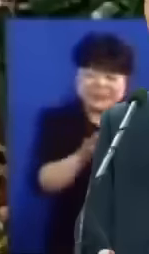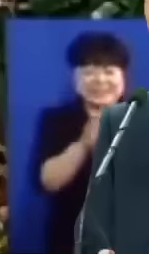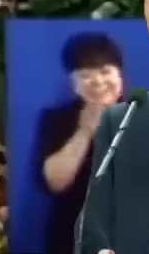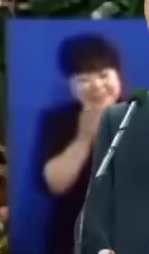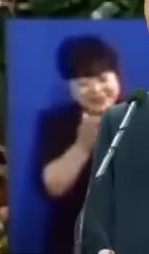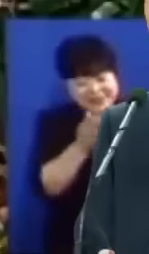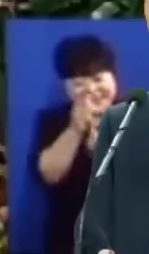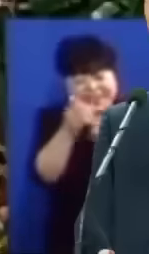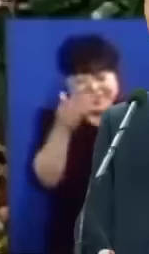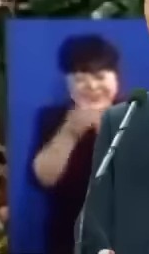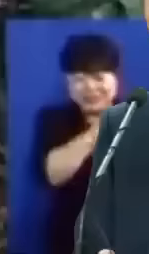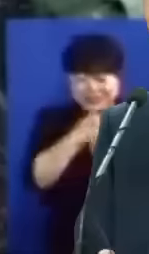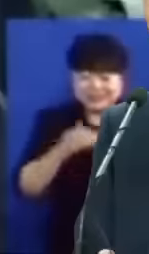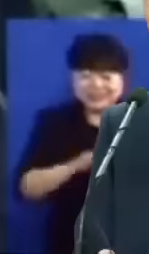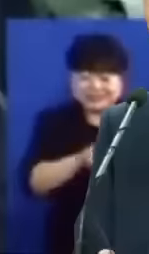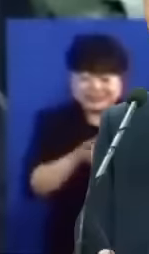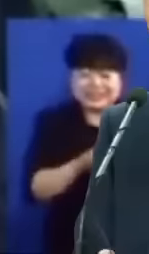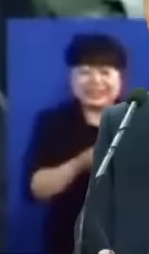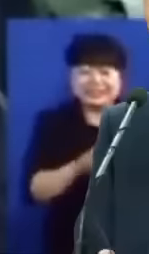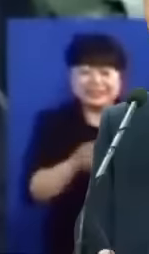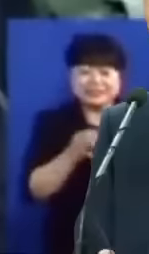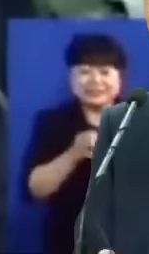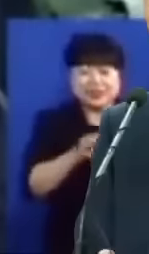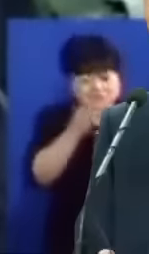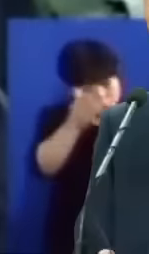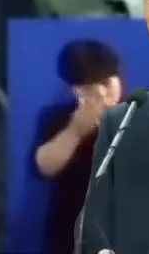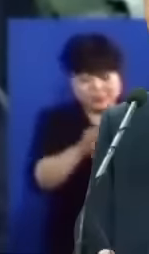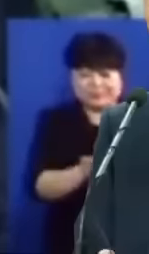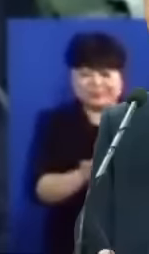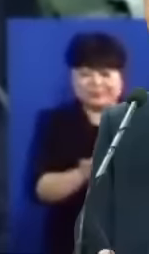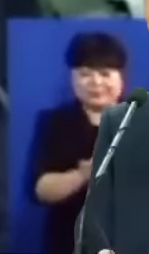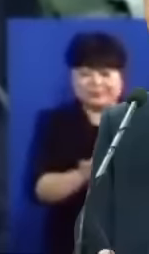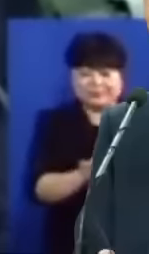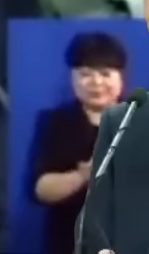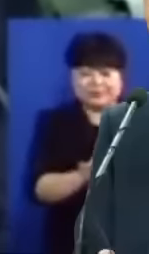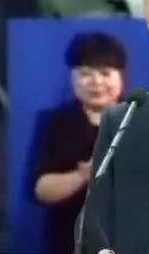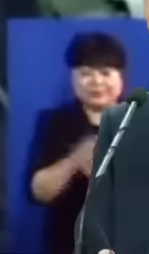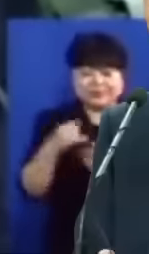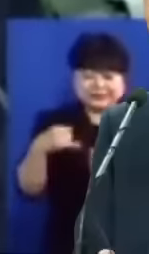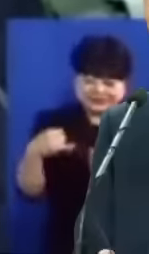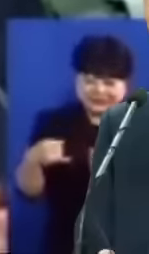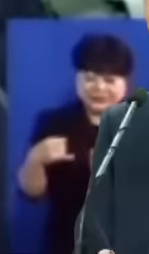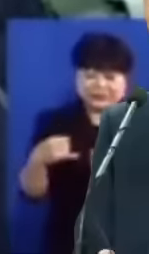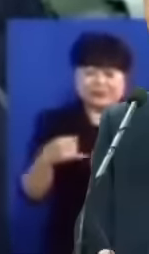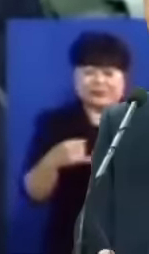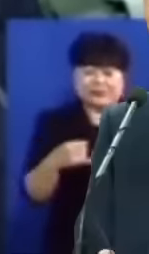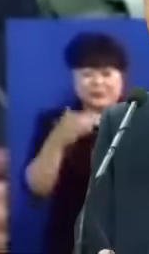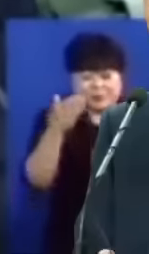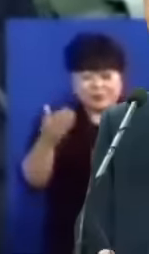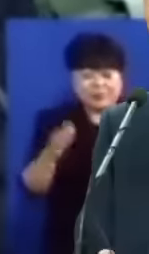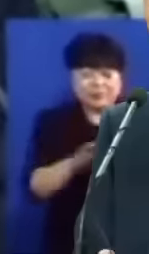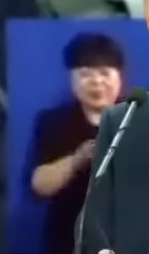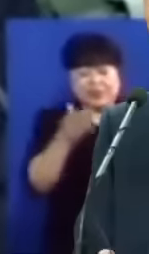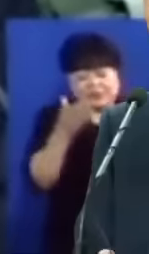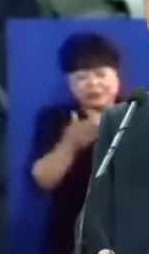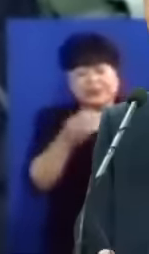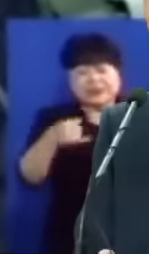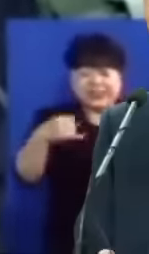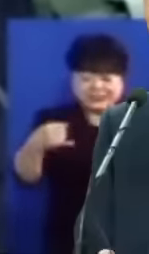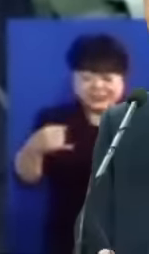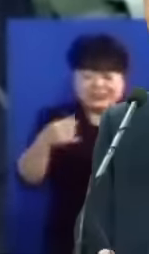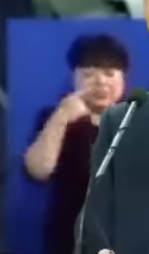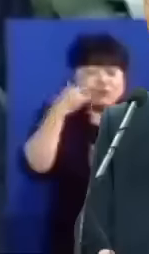사랑하십시오. 하나님은 자기를 사랑하는 자를 사랑해 주시는 것입니다. 여러분 자식들도 그렇지 않습니까? 여러분을 사랑해 주는